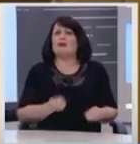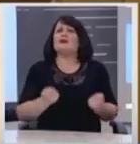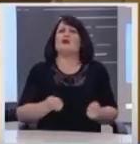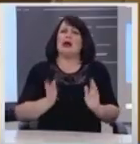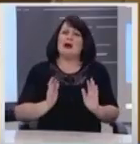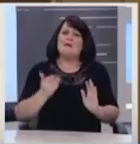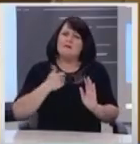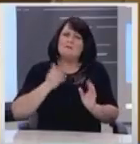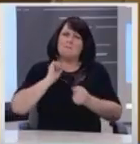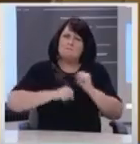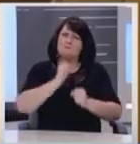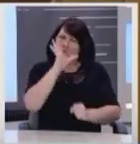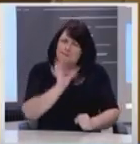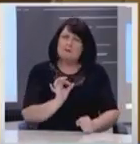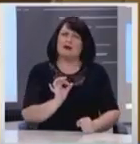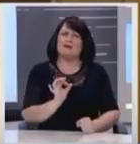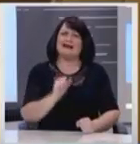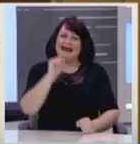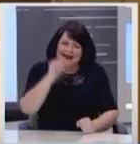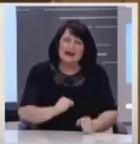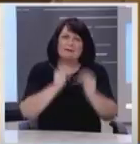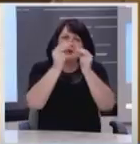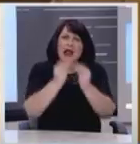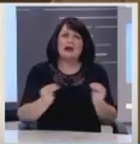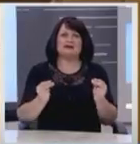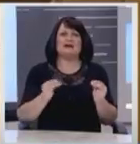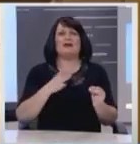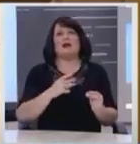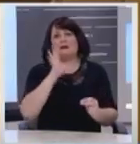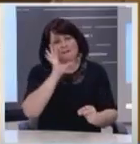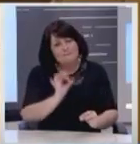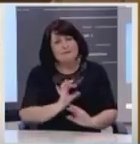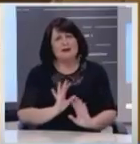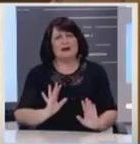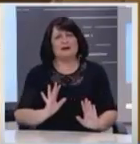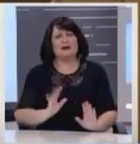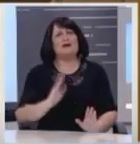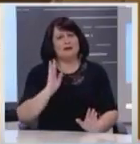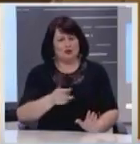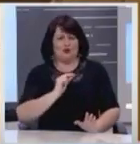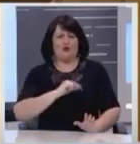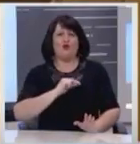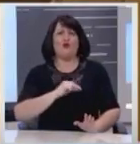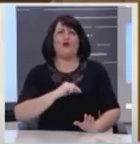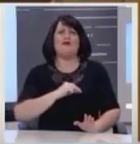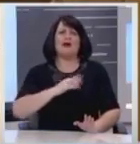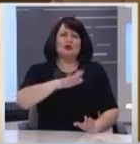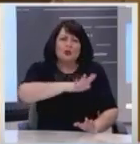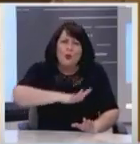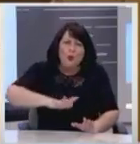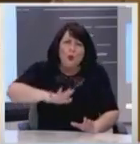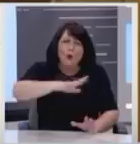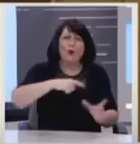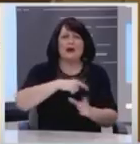αλλά αγωνιστήκαμε ειλικρινά υπέρ μιας λύσης που θα μπορεί να ωφελήσει το σύνολο